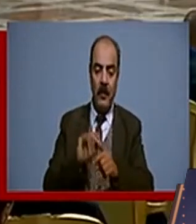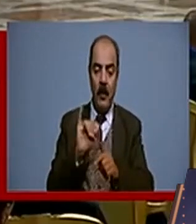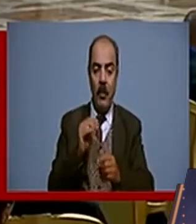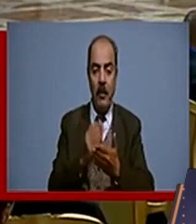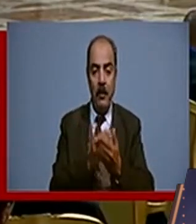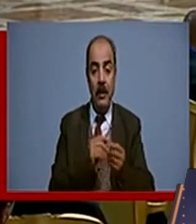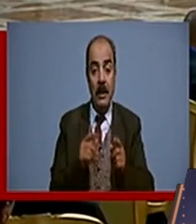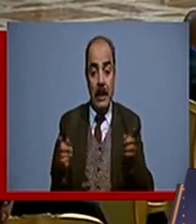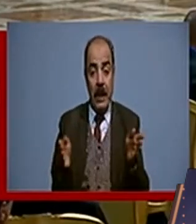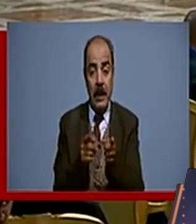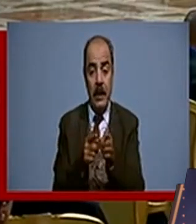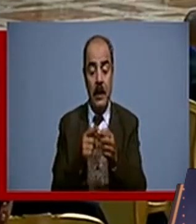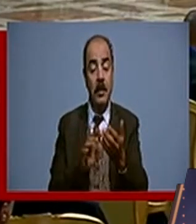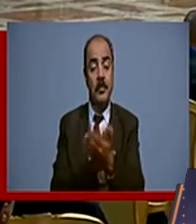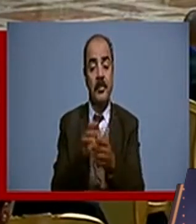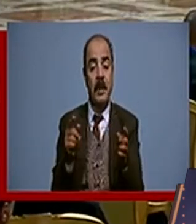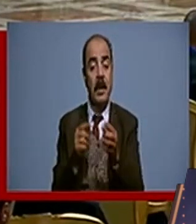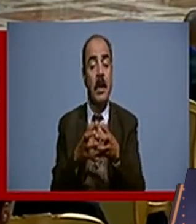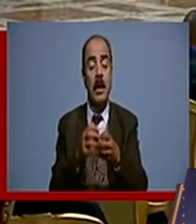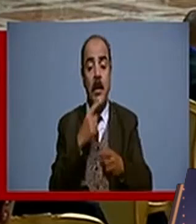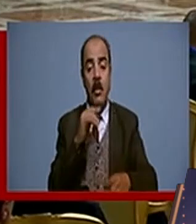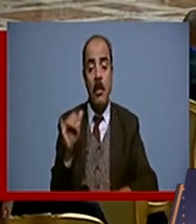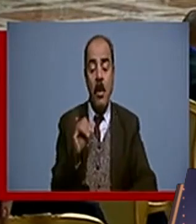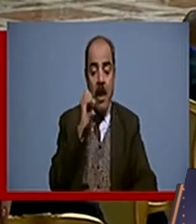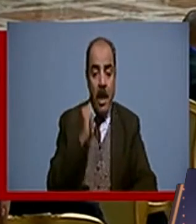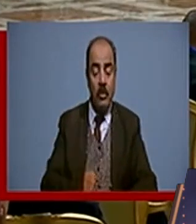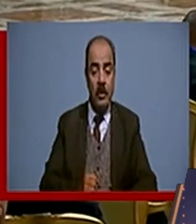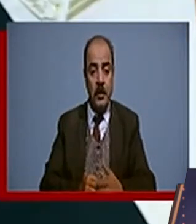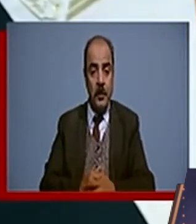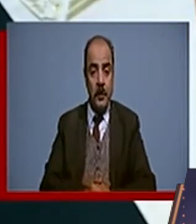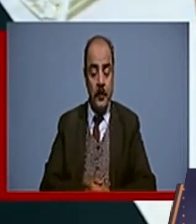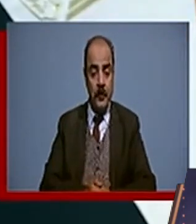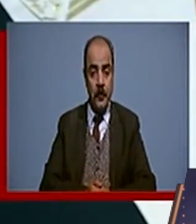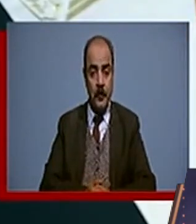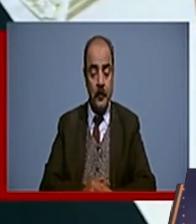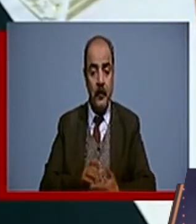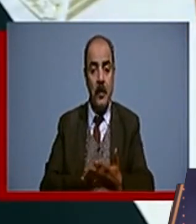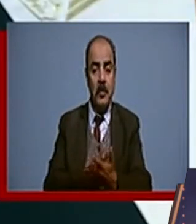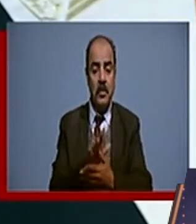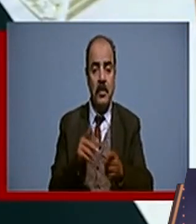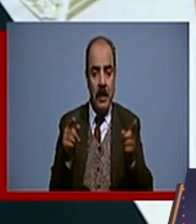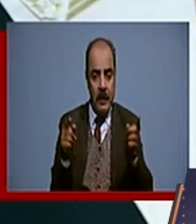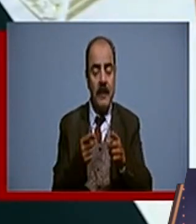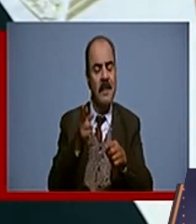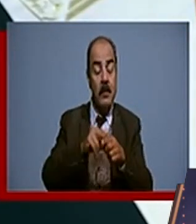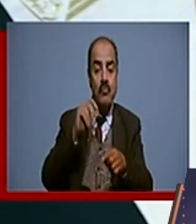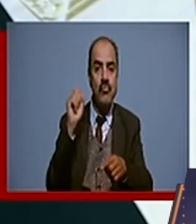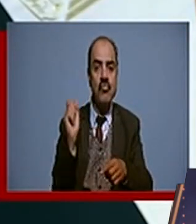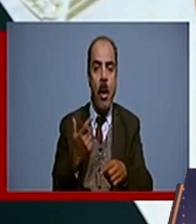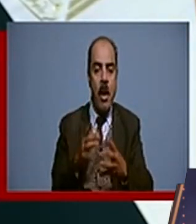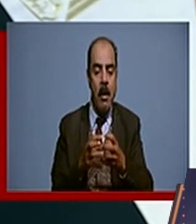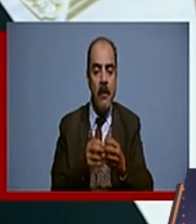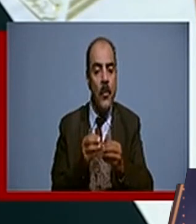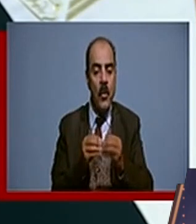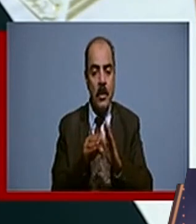يخص الأزمات الموجودة، إن المهم إن احنا نوجد حلول وبسرعة، وأيضا